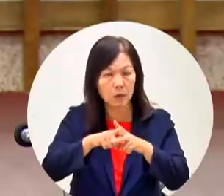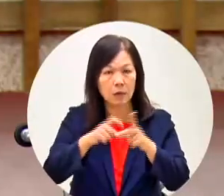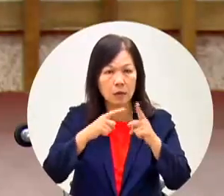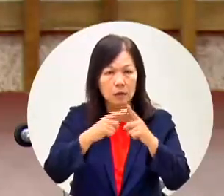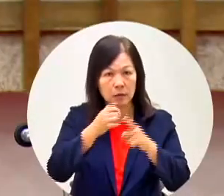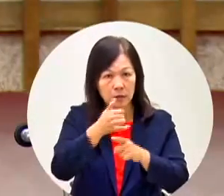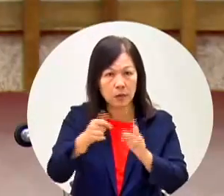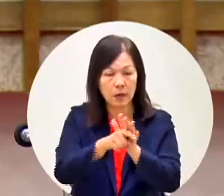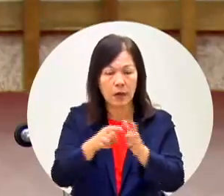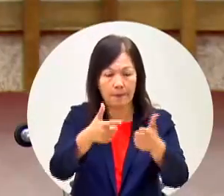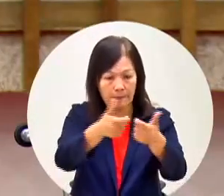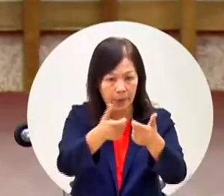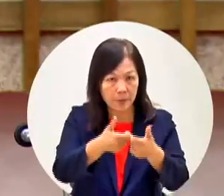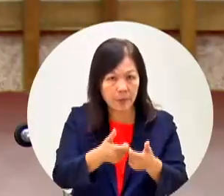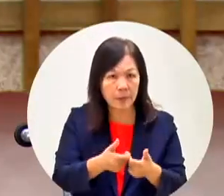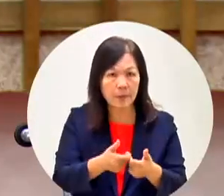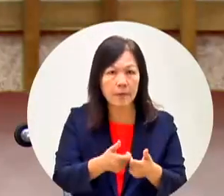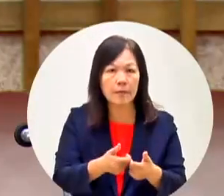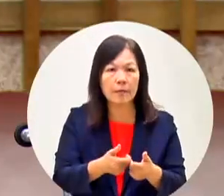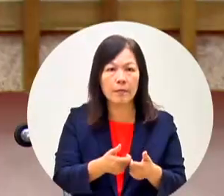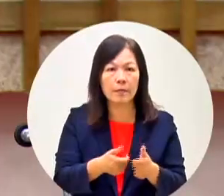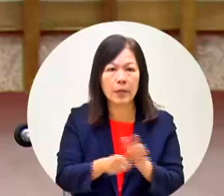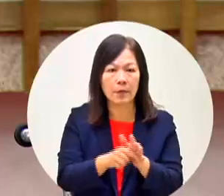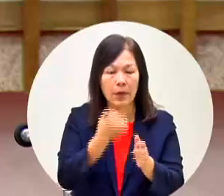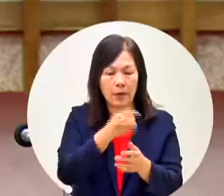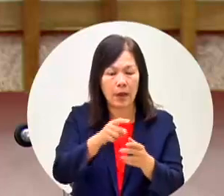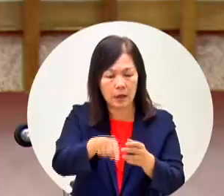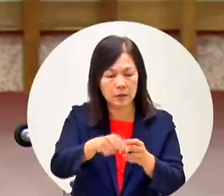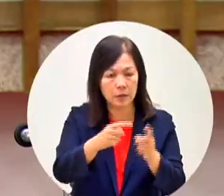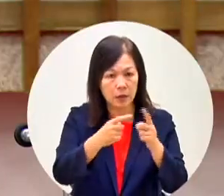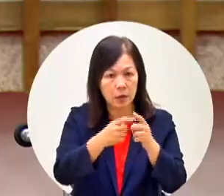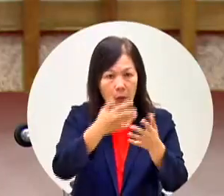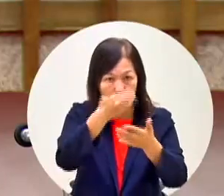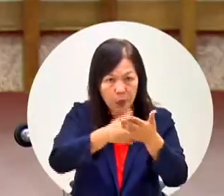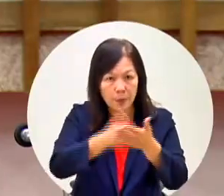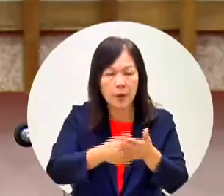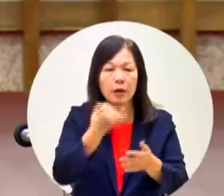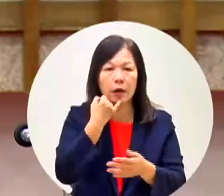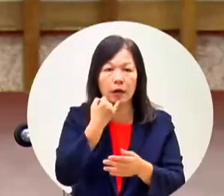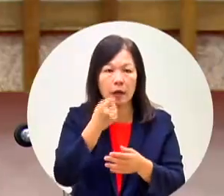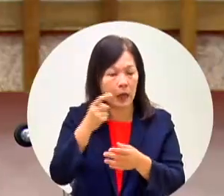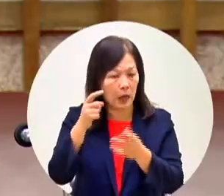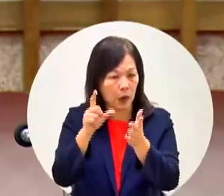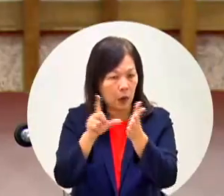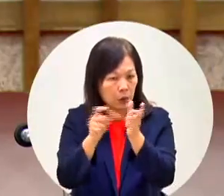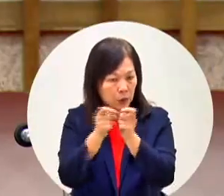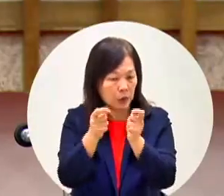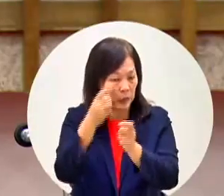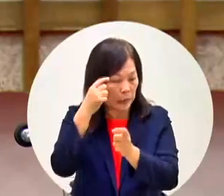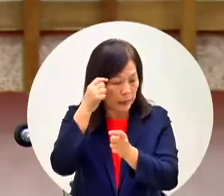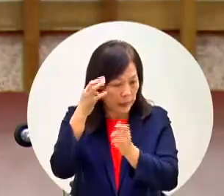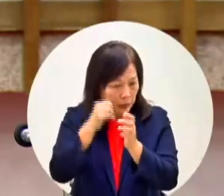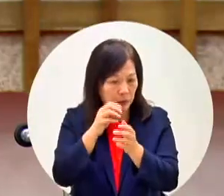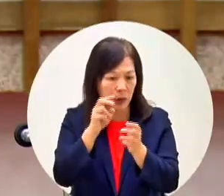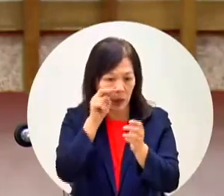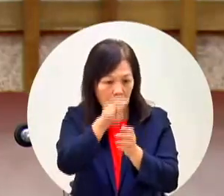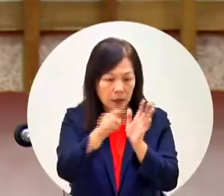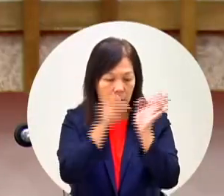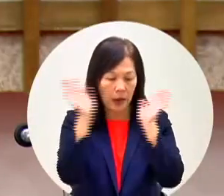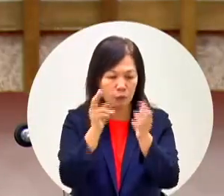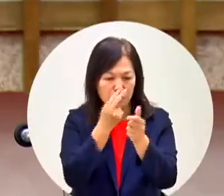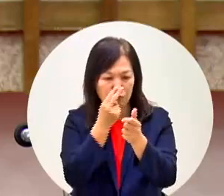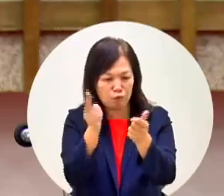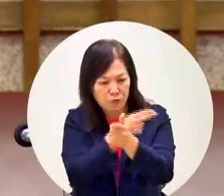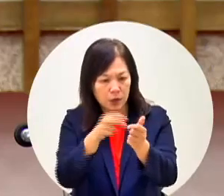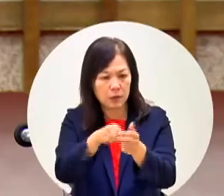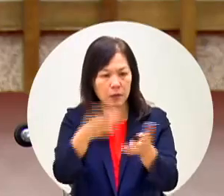它这个降低。我们最近这几天看到虐童事件，我们内心都非常非常的心痛。这